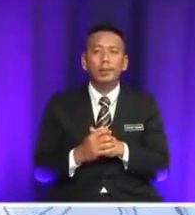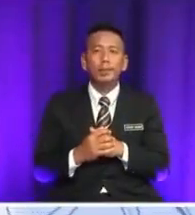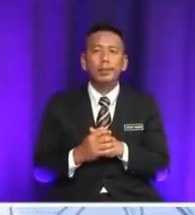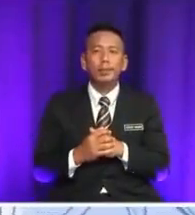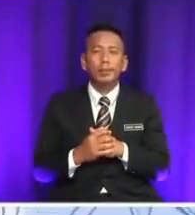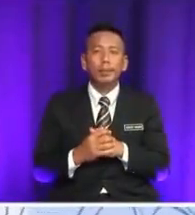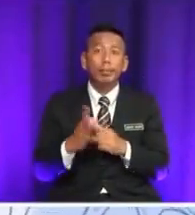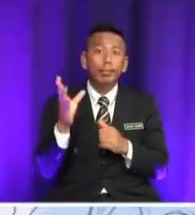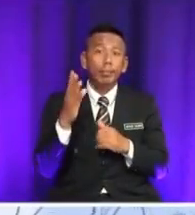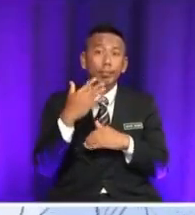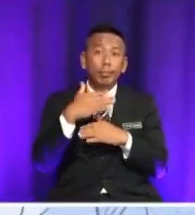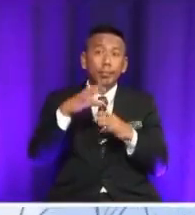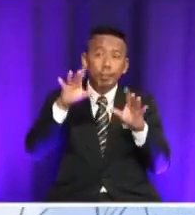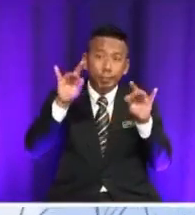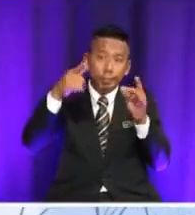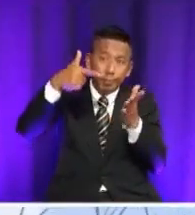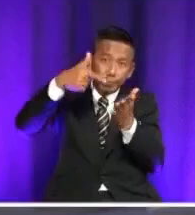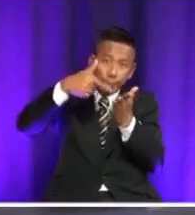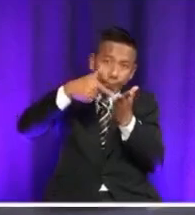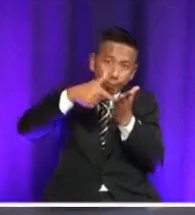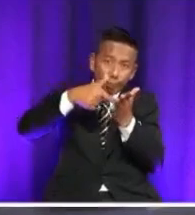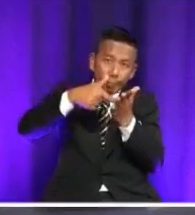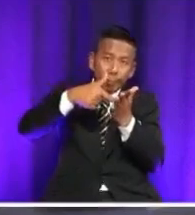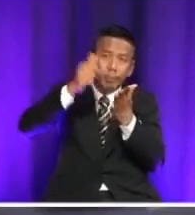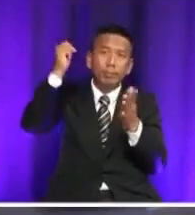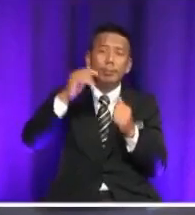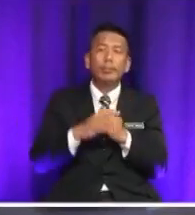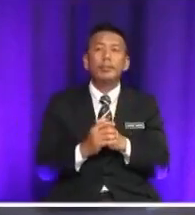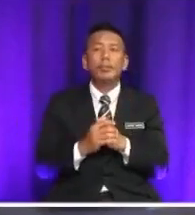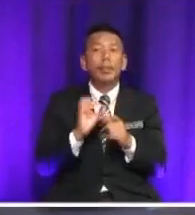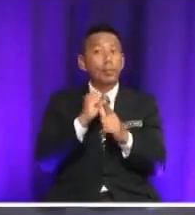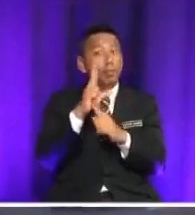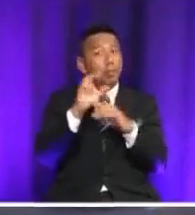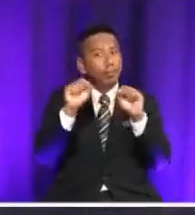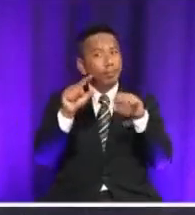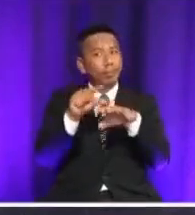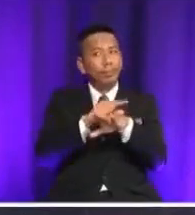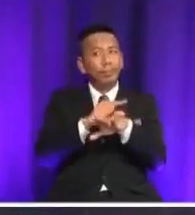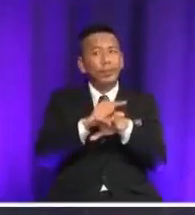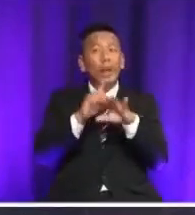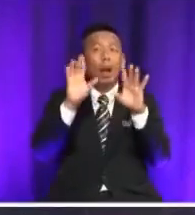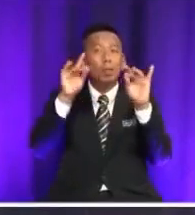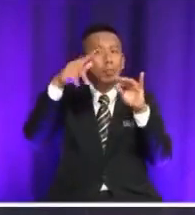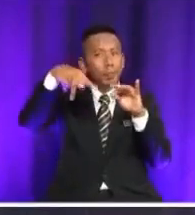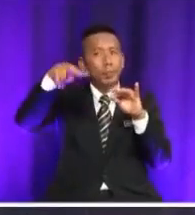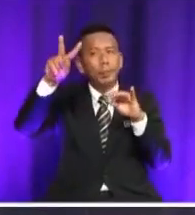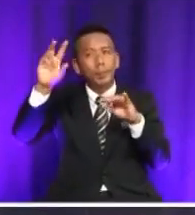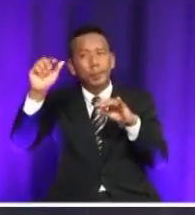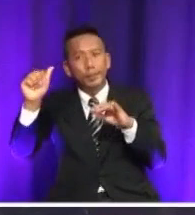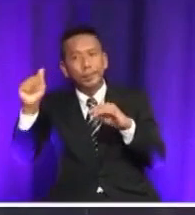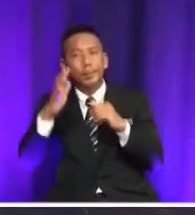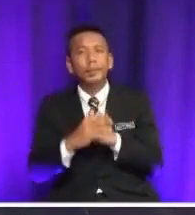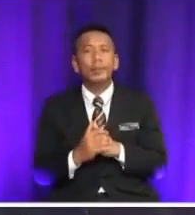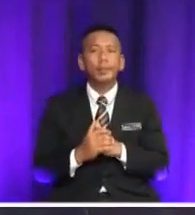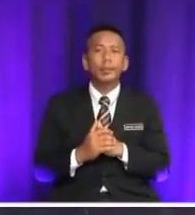kita letak baik kita ataupun kita gunakan game pbe ini